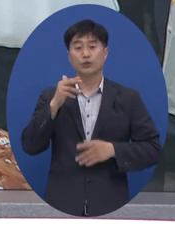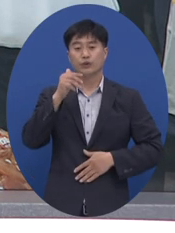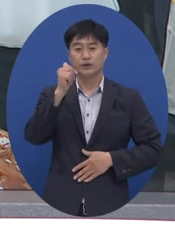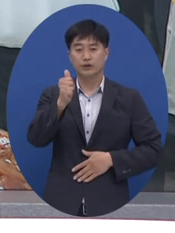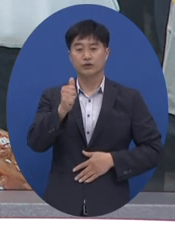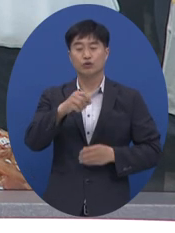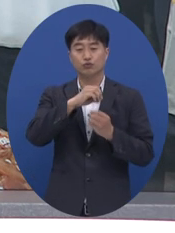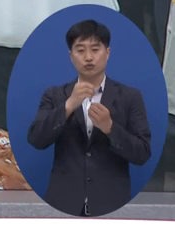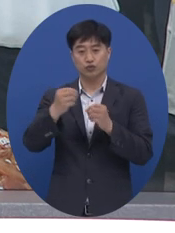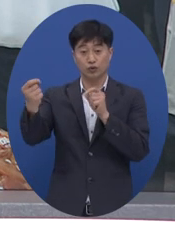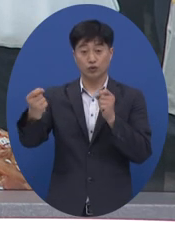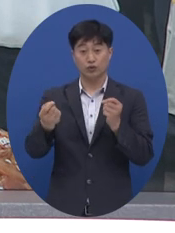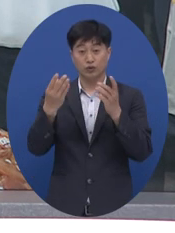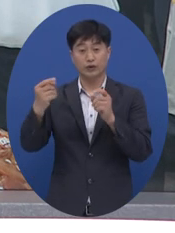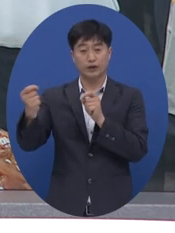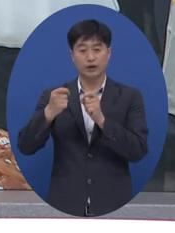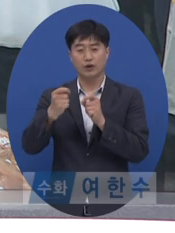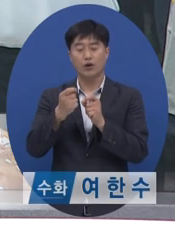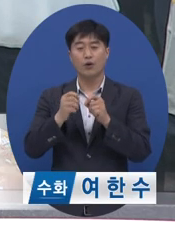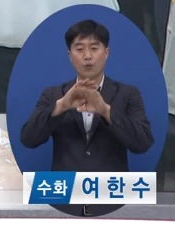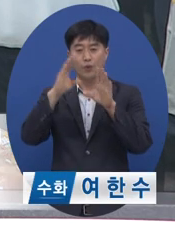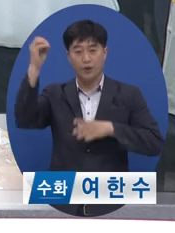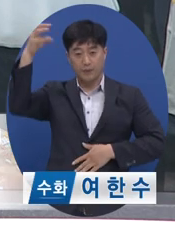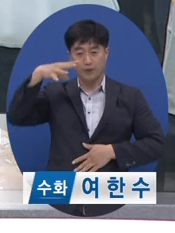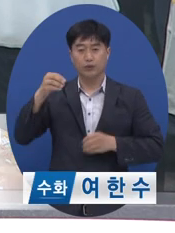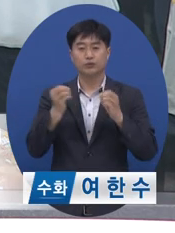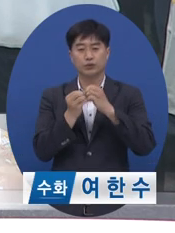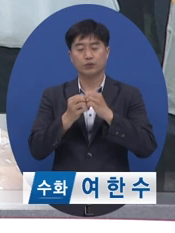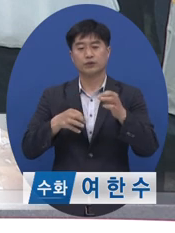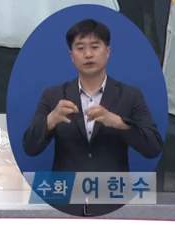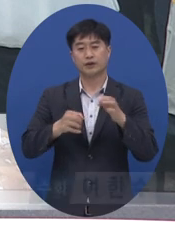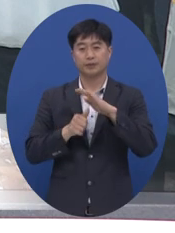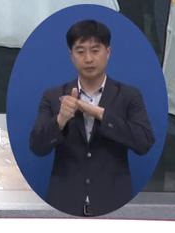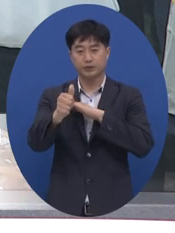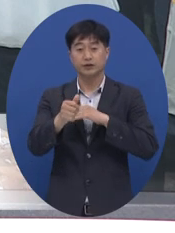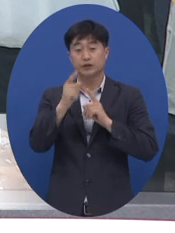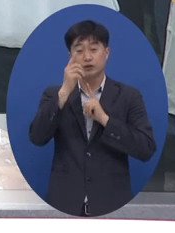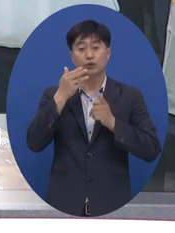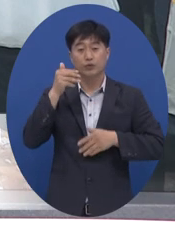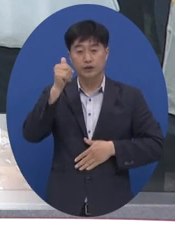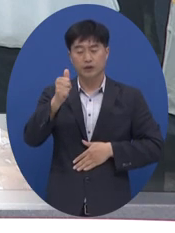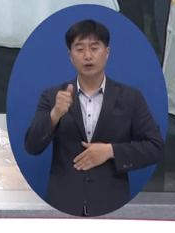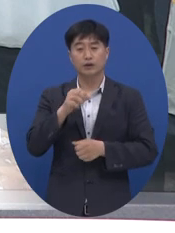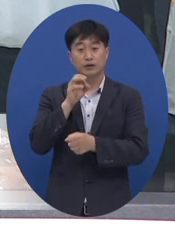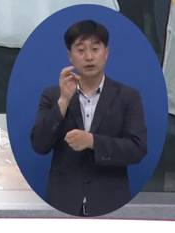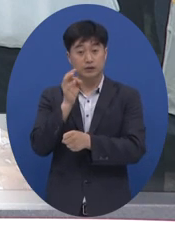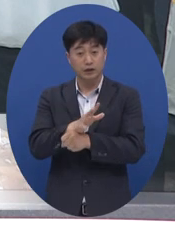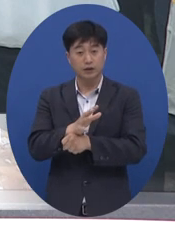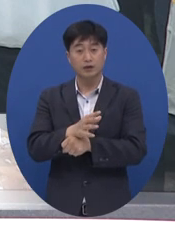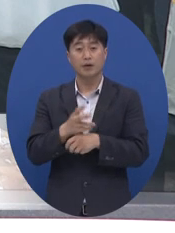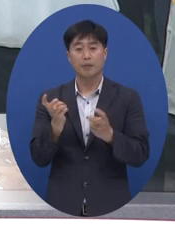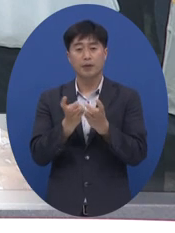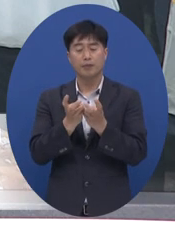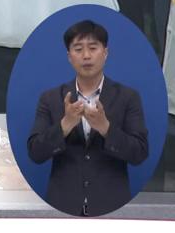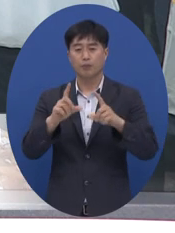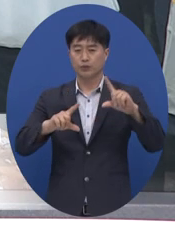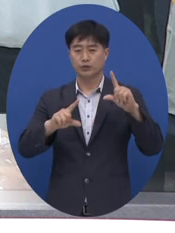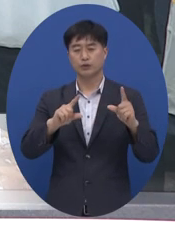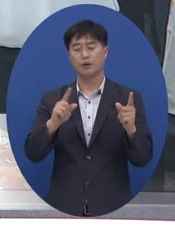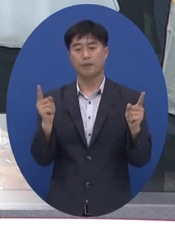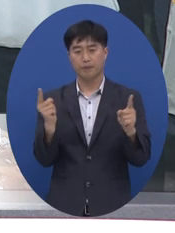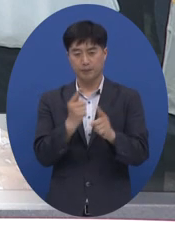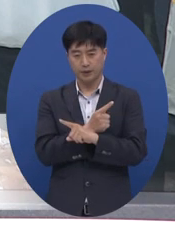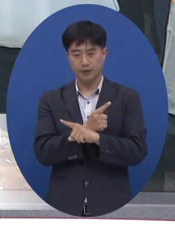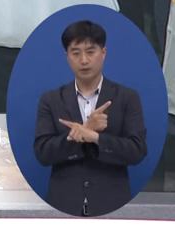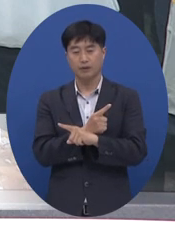이재명 경기도지사가 추석을 앞두고 광명 전통시장을 찾았습니다. 이재명 지사는 소비 패턴이 바뀌면서 대형 유통시대도